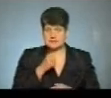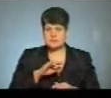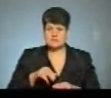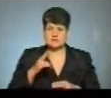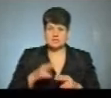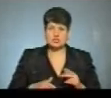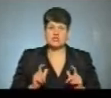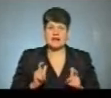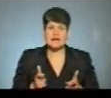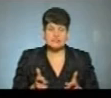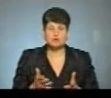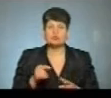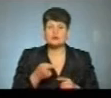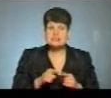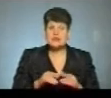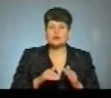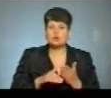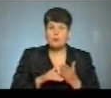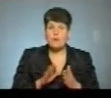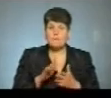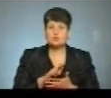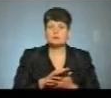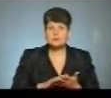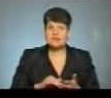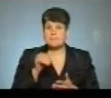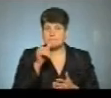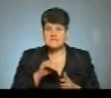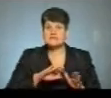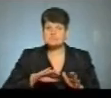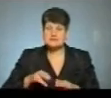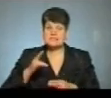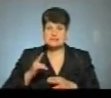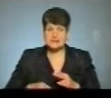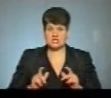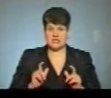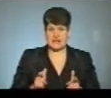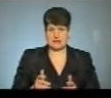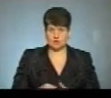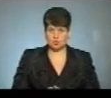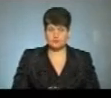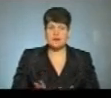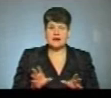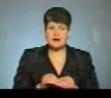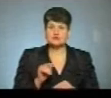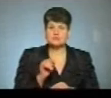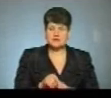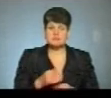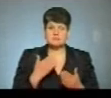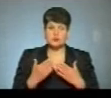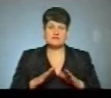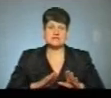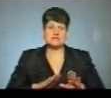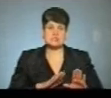бо така допомога буде продовжена на місяць, навіть і після завершення карантину. Разом з тим, я спілкувався із